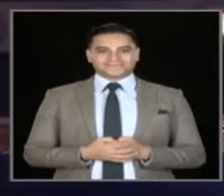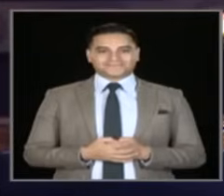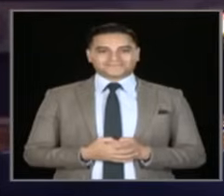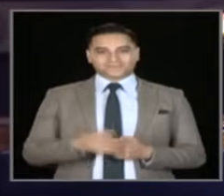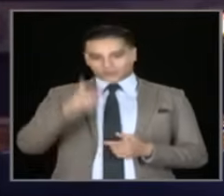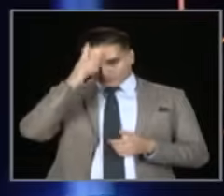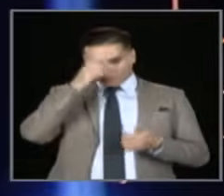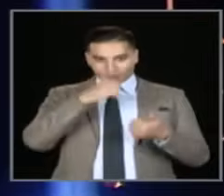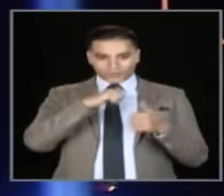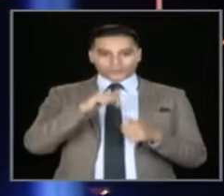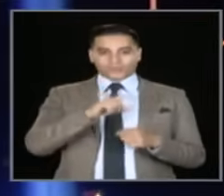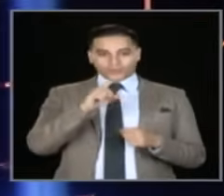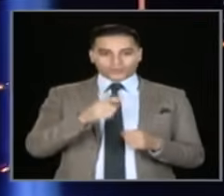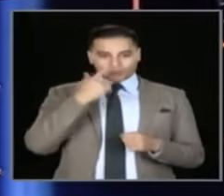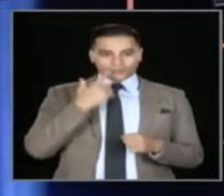علوم والسؤال: